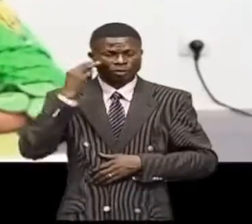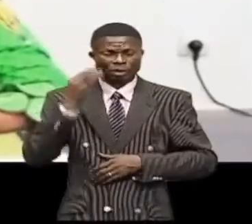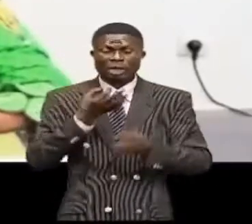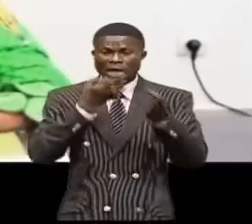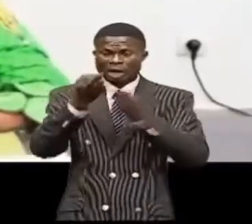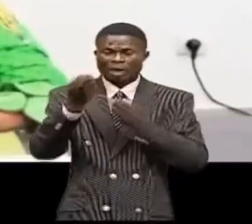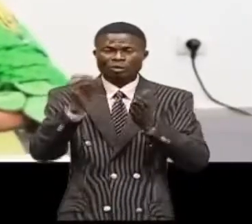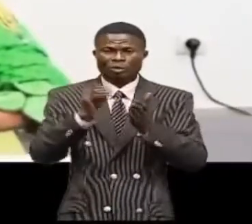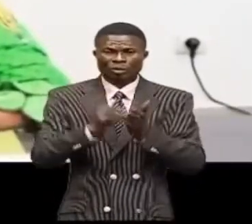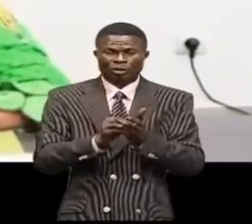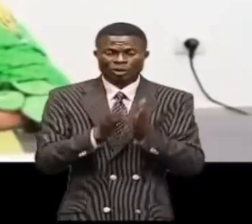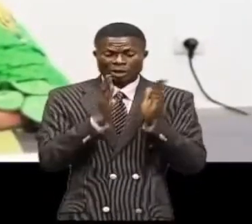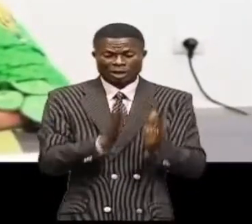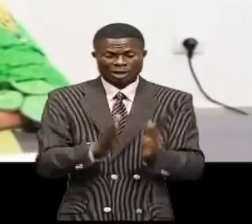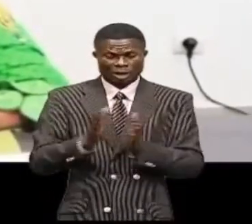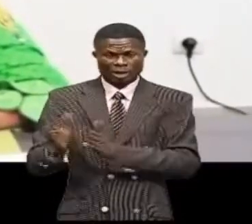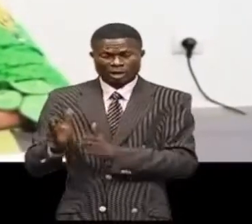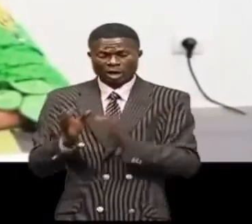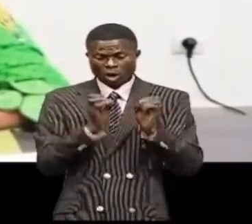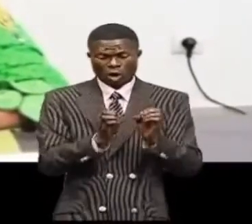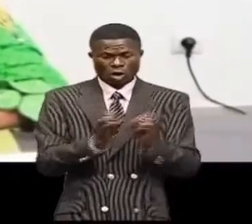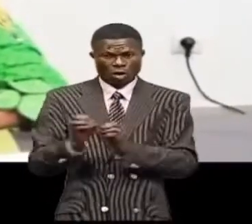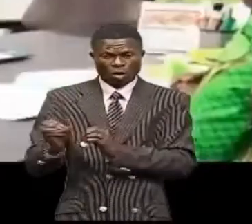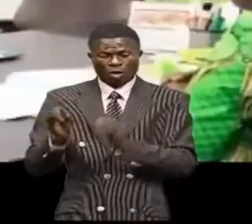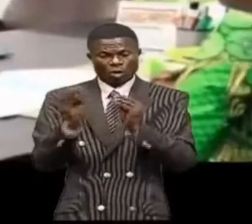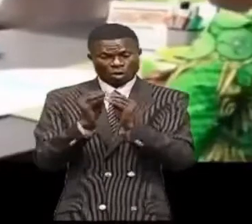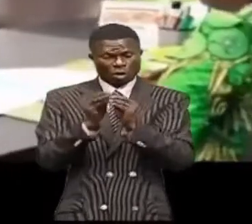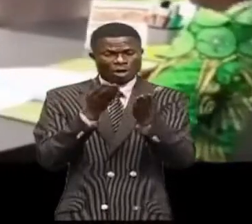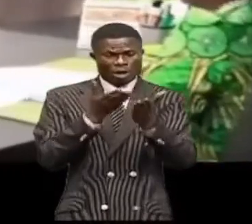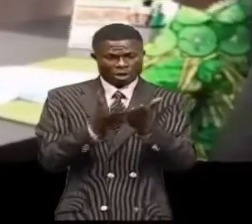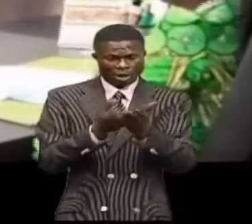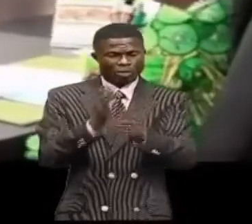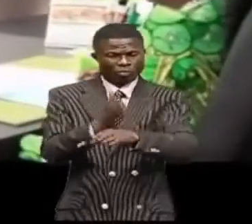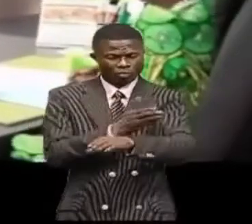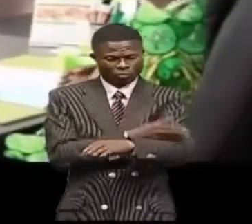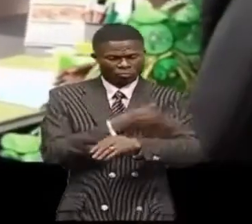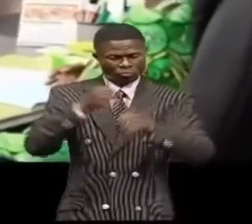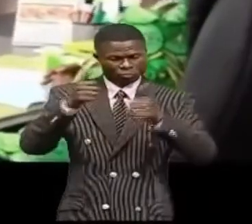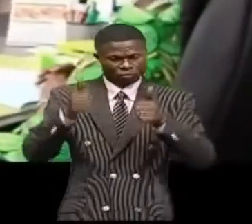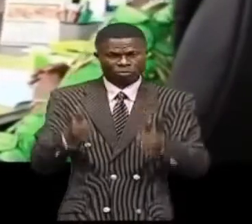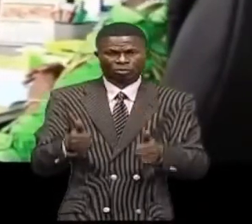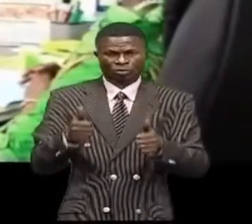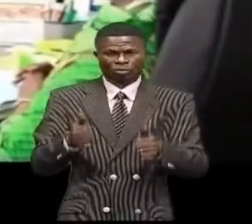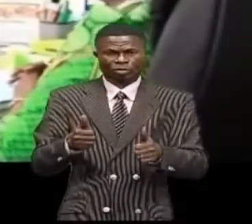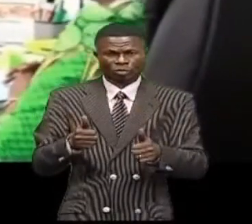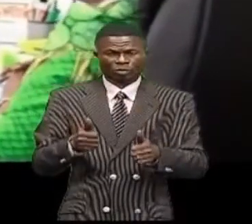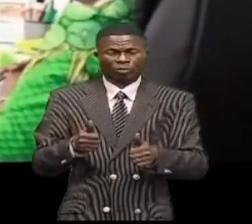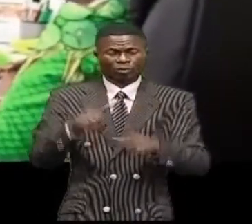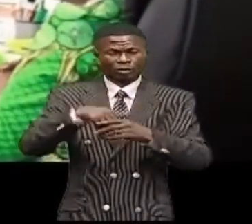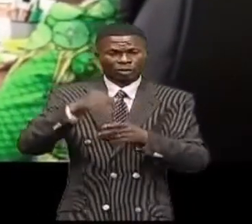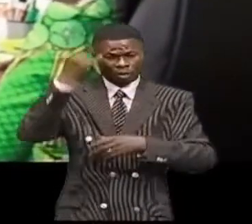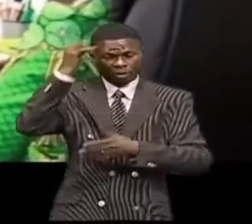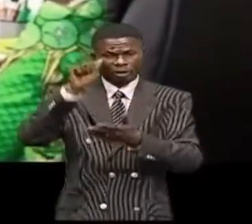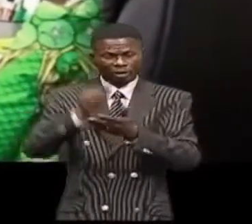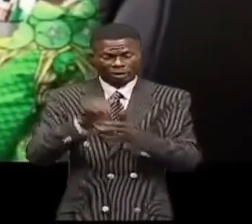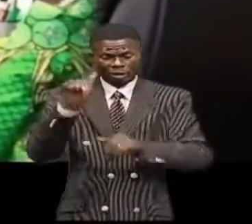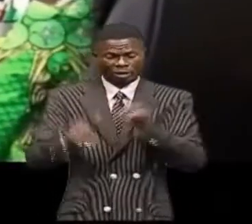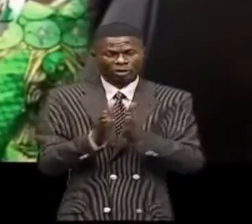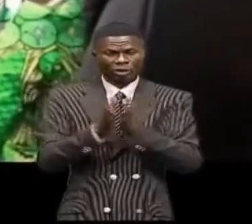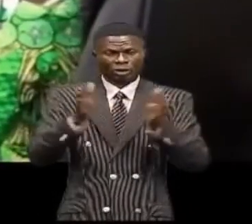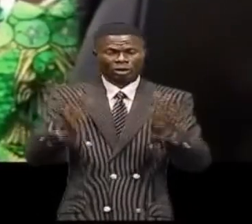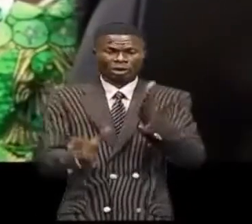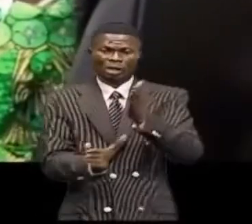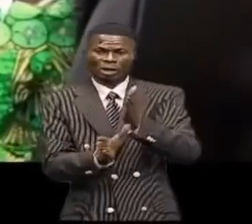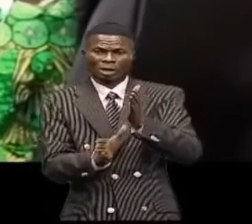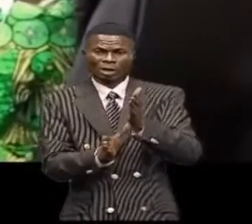indiqué que les préparatifs de l'organisation de ces assises évoluent normalement. Et c'est dans ce cadre que le secrétaire général